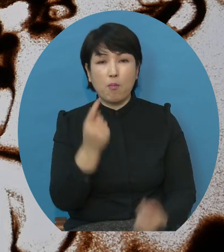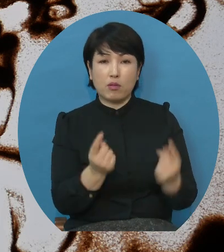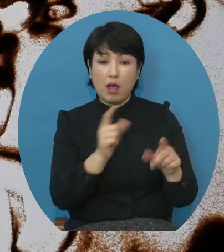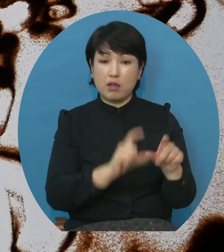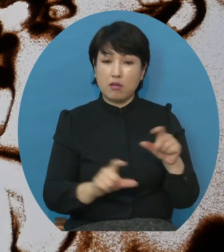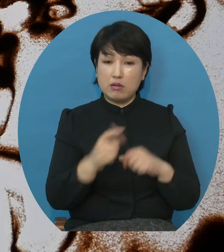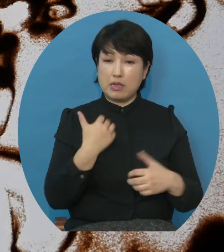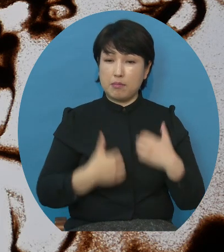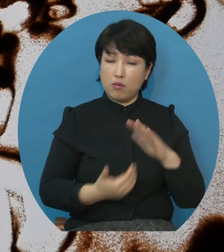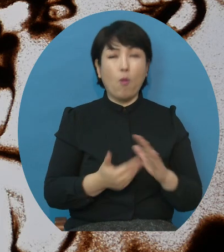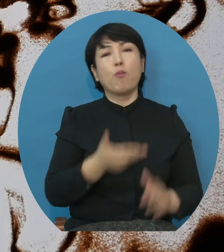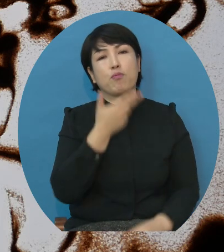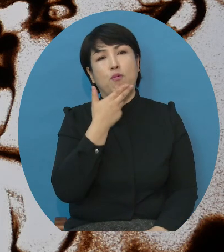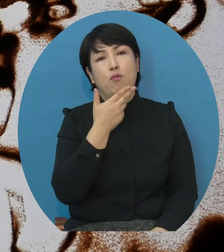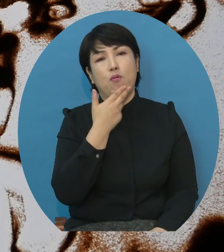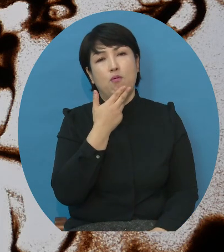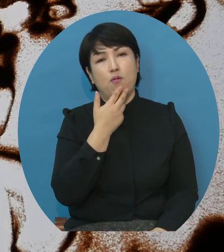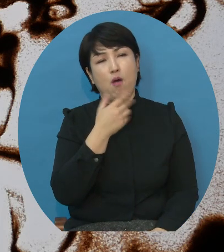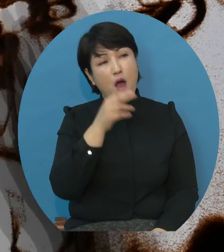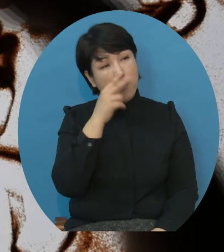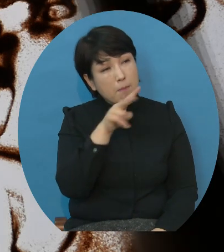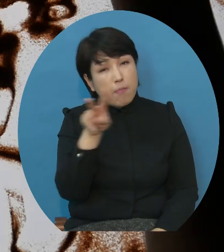돼지 믿는 일이 어디 있겠냐